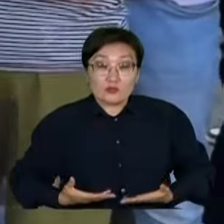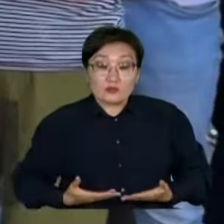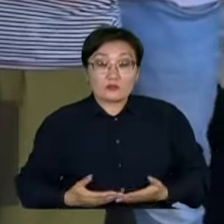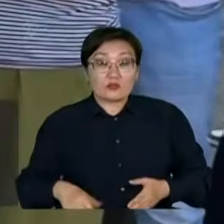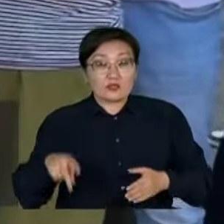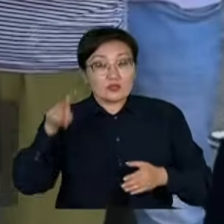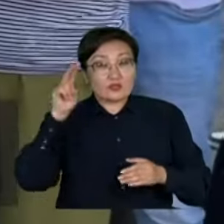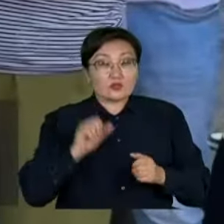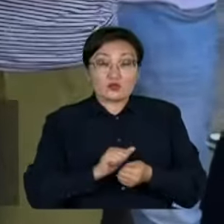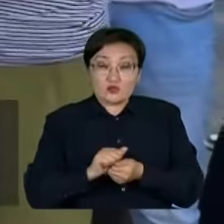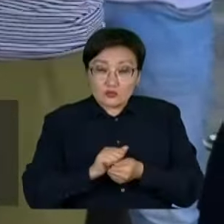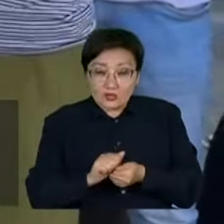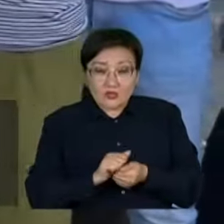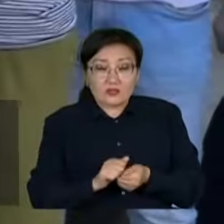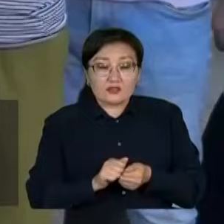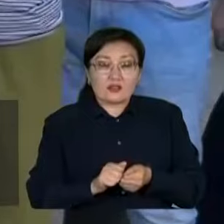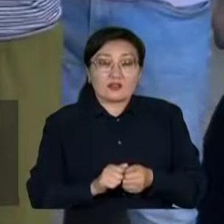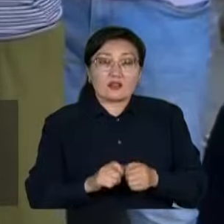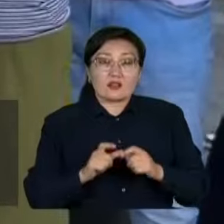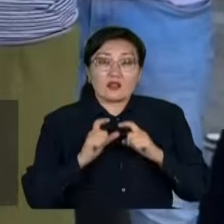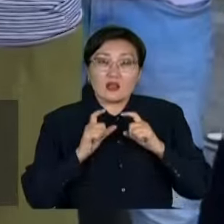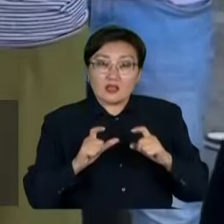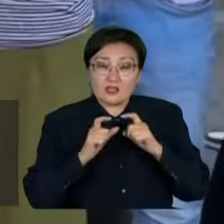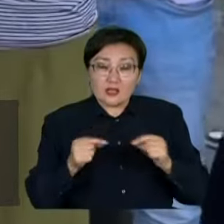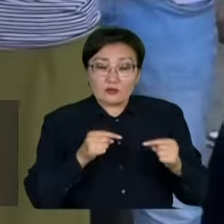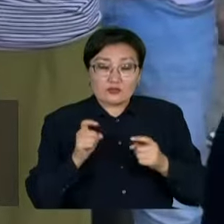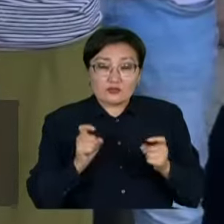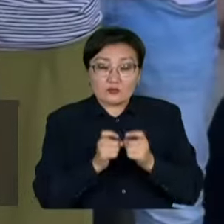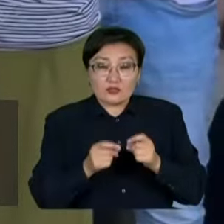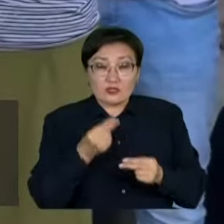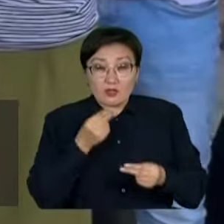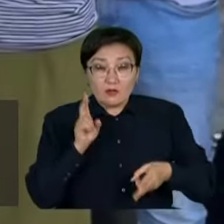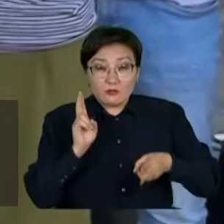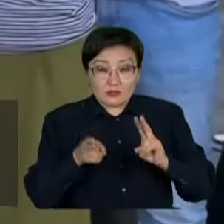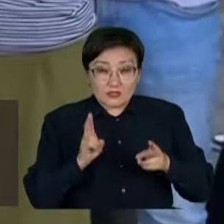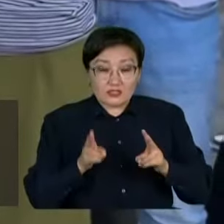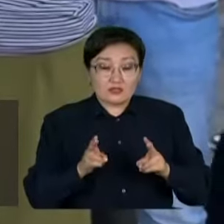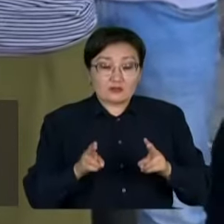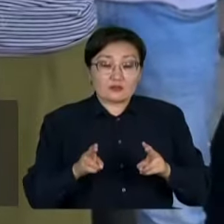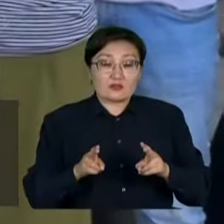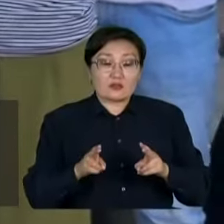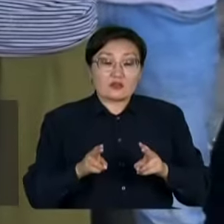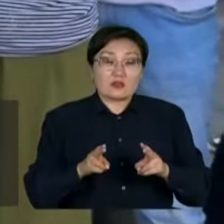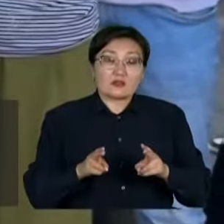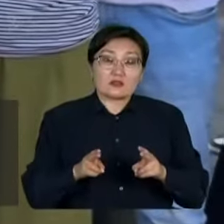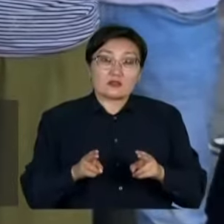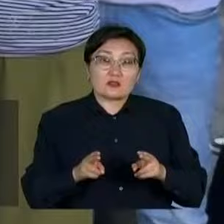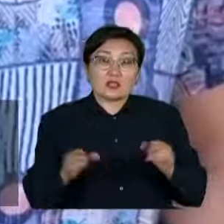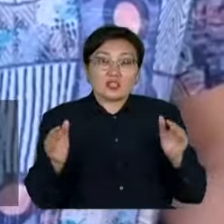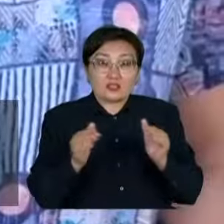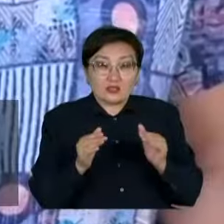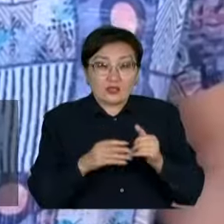айқай, жуынғанда да айқай, тамақ пісіргенде де енді барлығы тоқпен сілгесін белгілі ғой. Өзі қитақандай